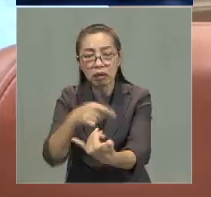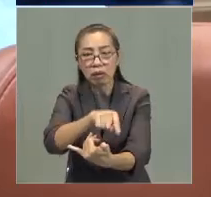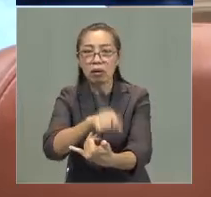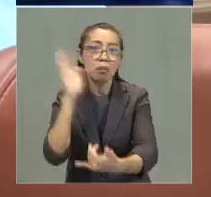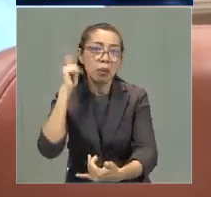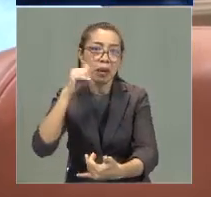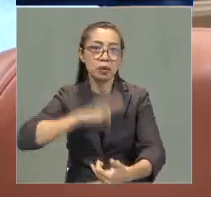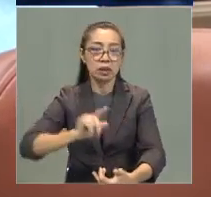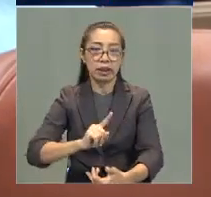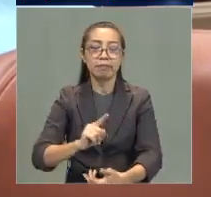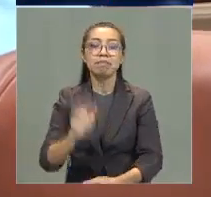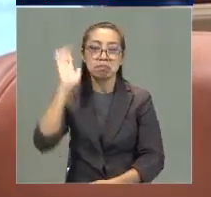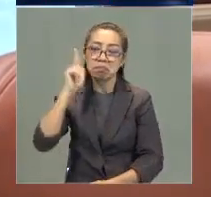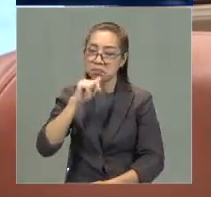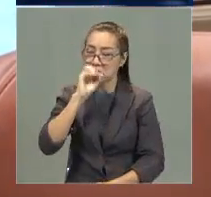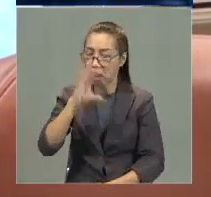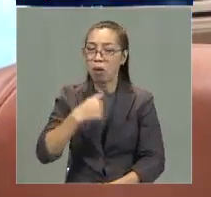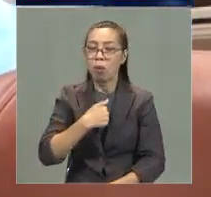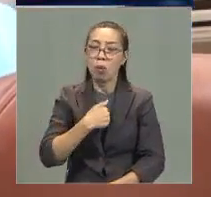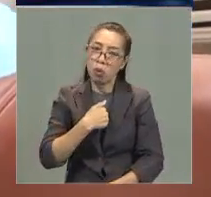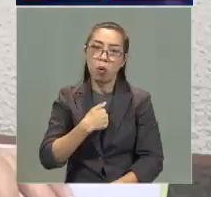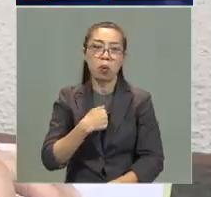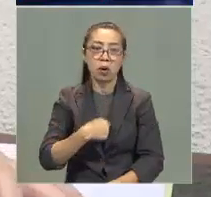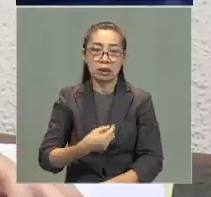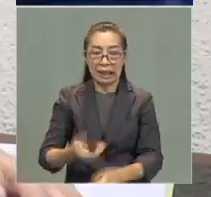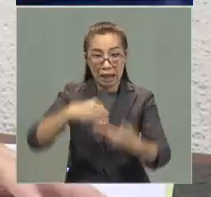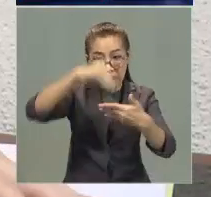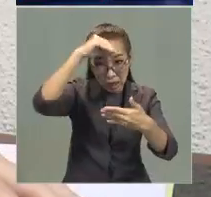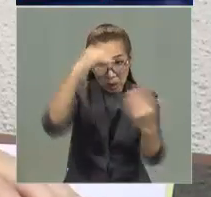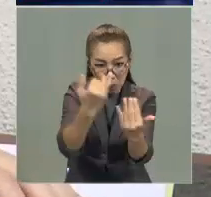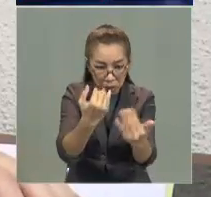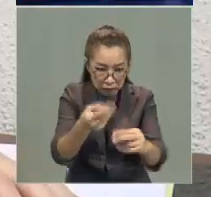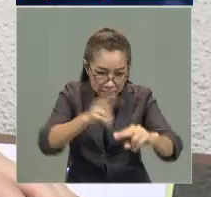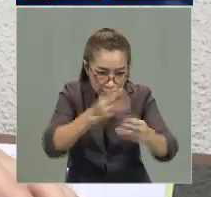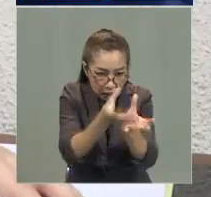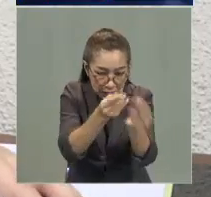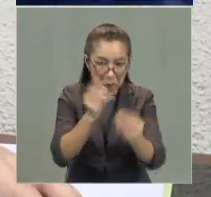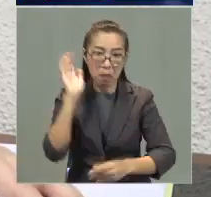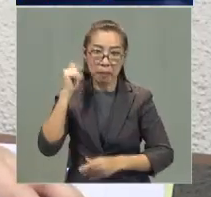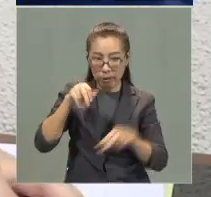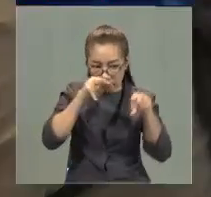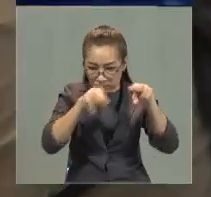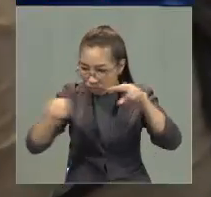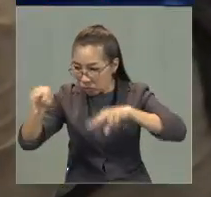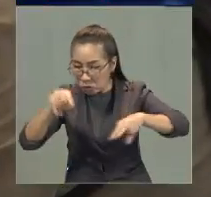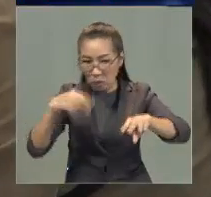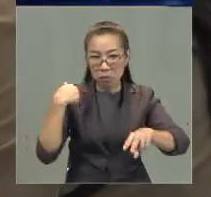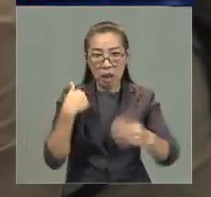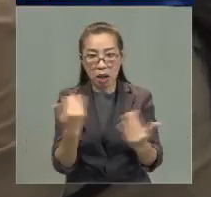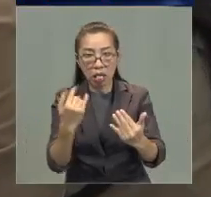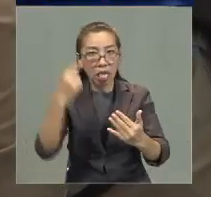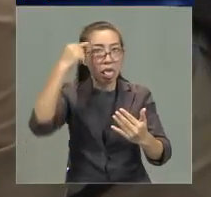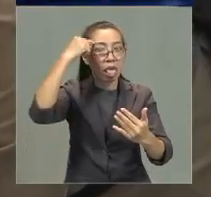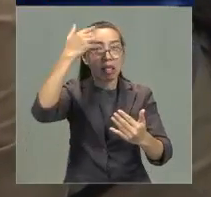องก็บอกว่าการเรียนออนไลน์แบบนี้เนี่ยต้องดูแลน้องๆให้อยู่ในสายตาเพราะว่าห่วงเรื่องของสมาธิของน้องๆนะคะบางทีก็อาจจะมี